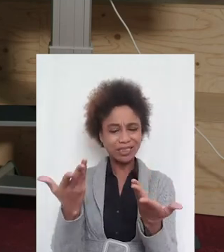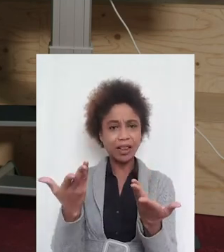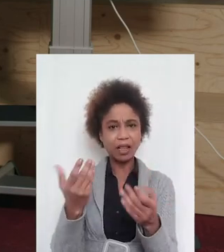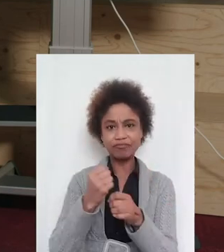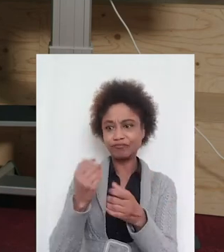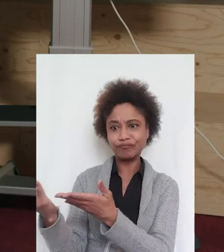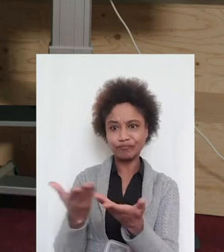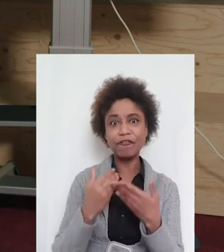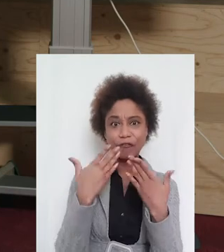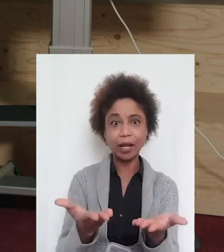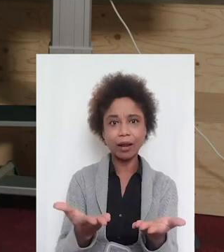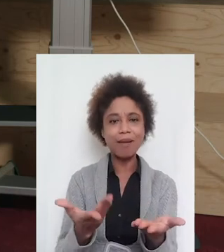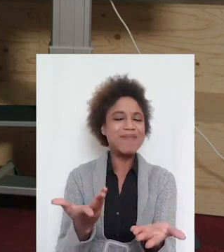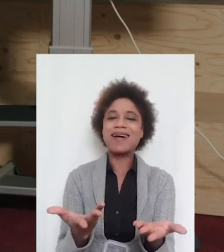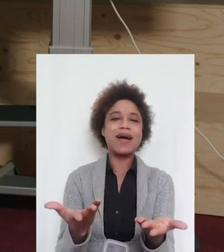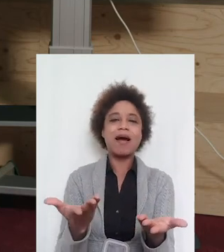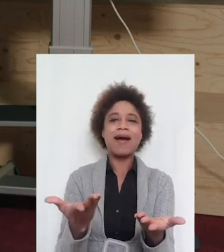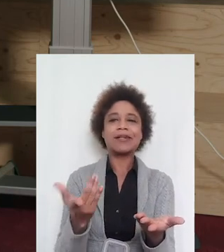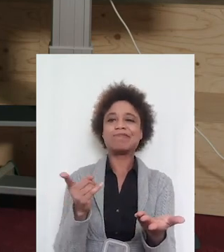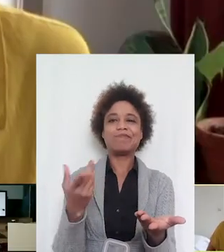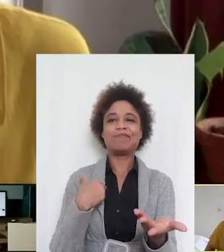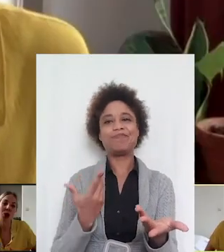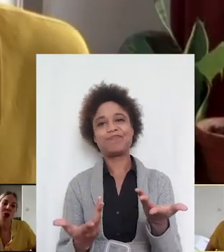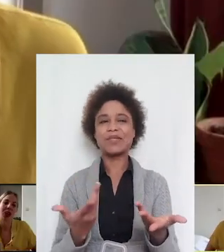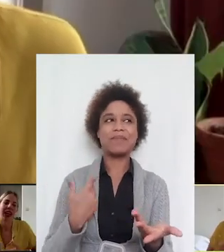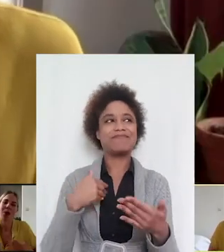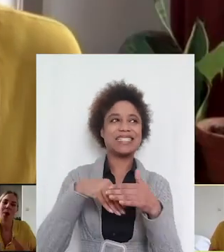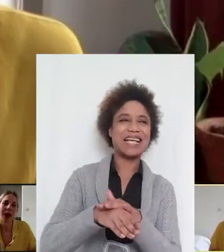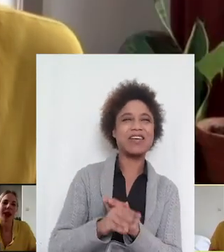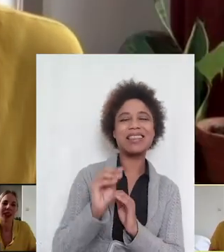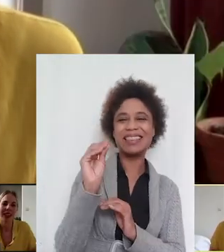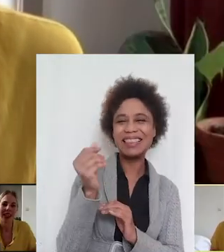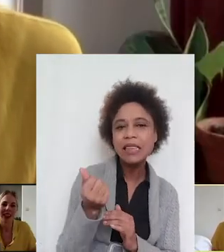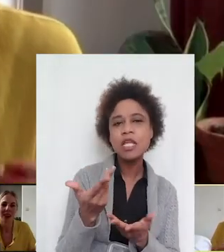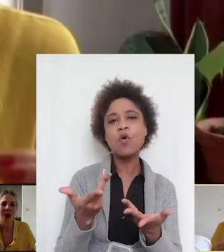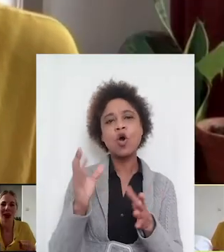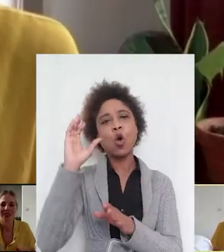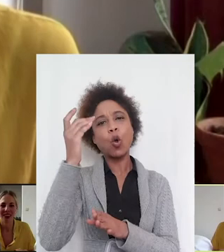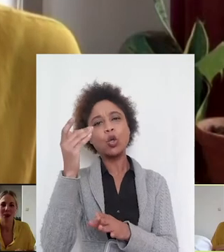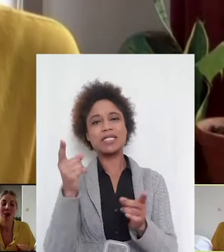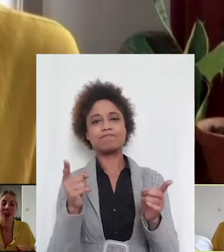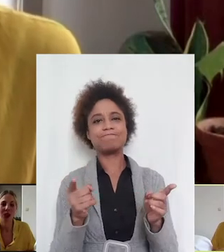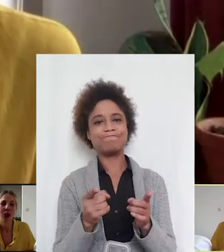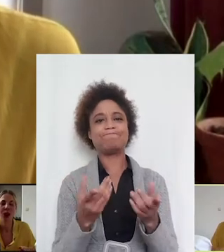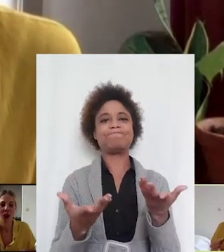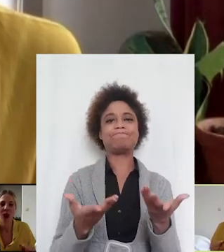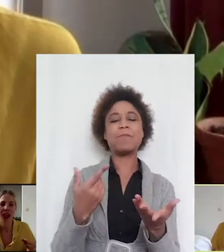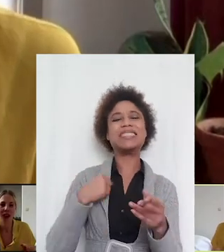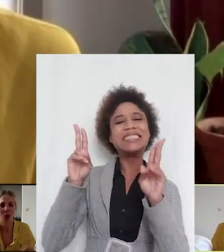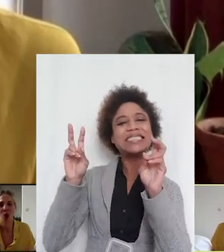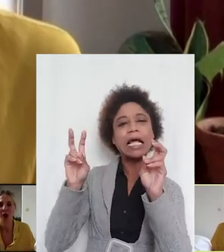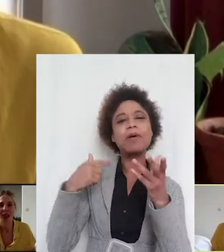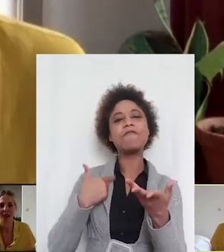En laten we dus niet in termen van nieuwe culturele beperkingen denken, maar in termen van nieuwe